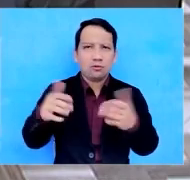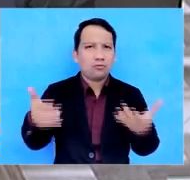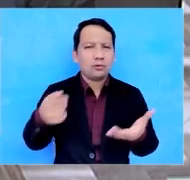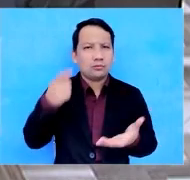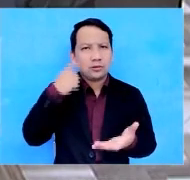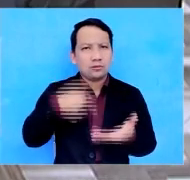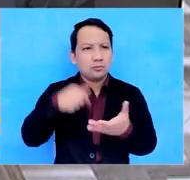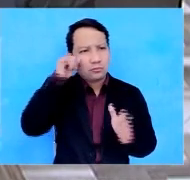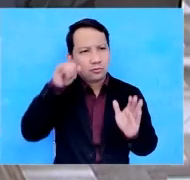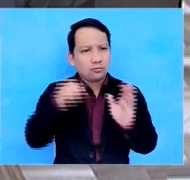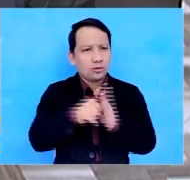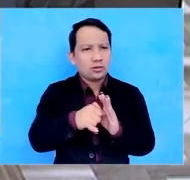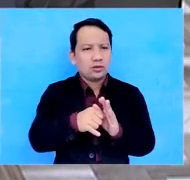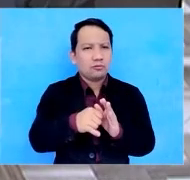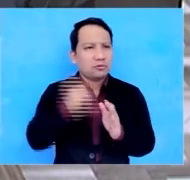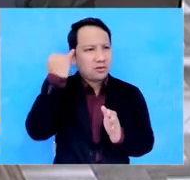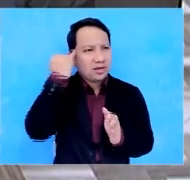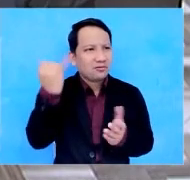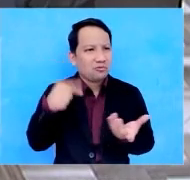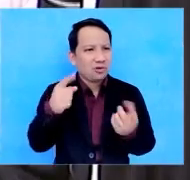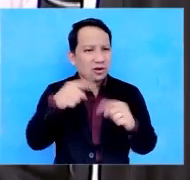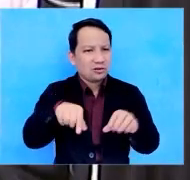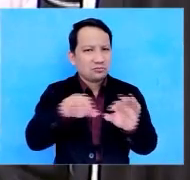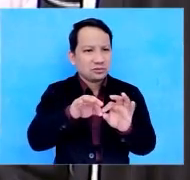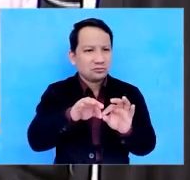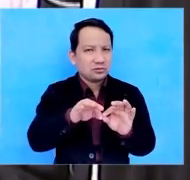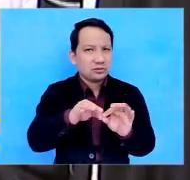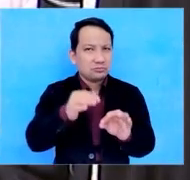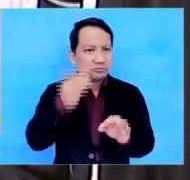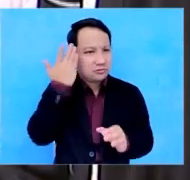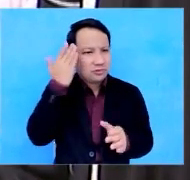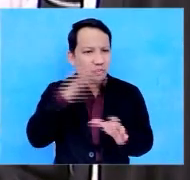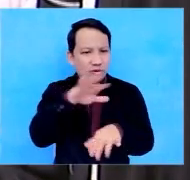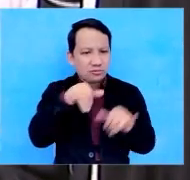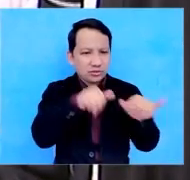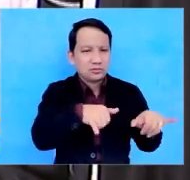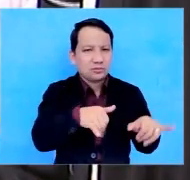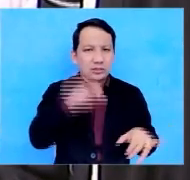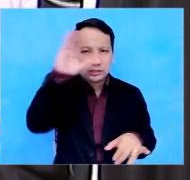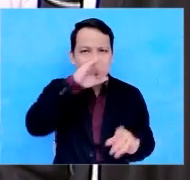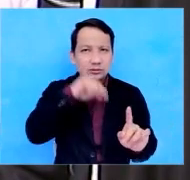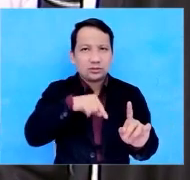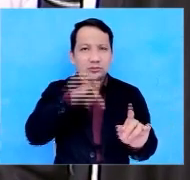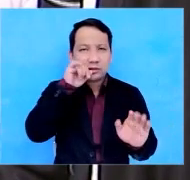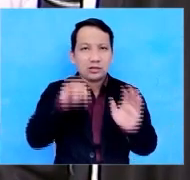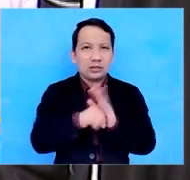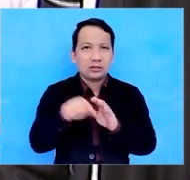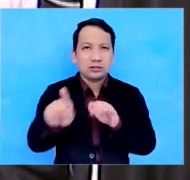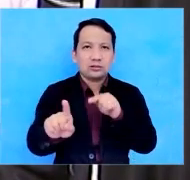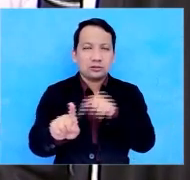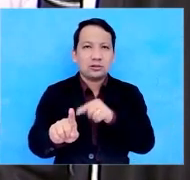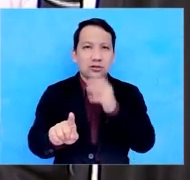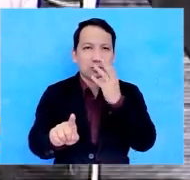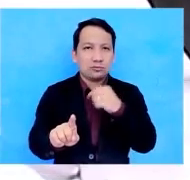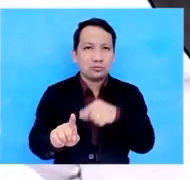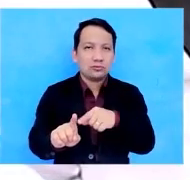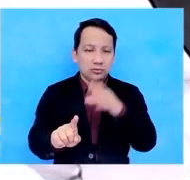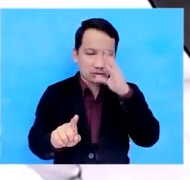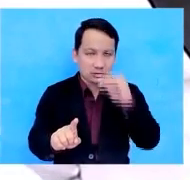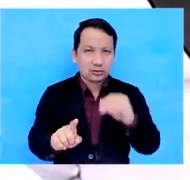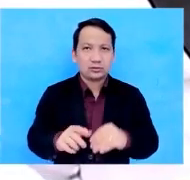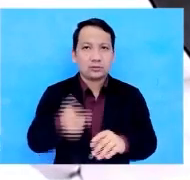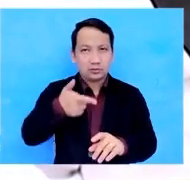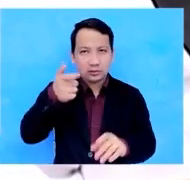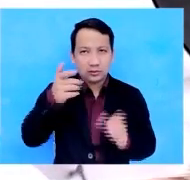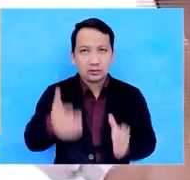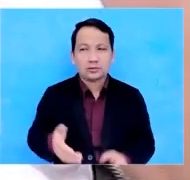ideya kung bakit nasa kanilang lugar ang biktima. Hirap din silang tukuyin ang pagkakakilanlan ng sospek. Hindi mo ma-identify